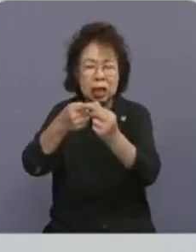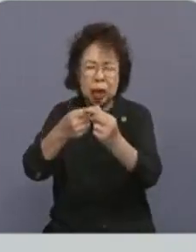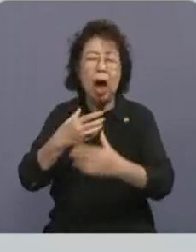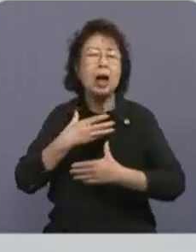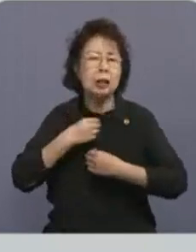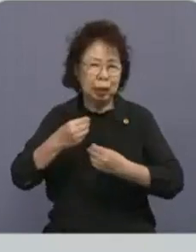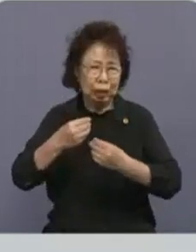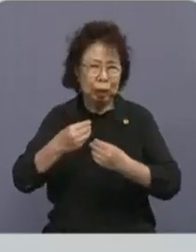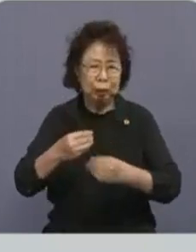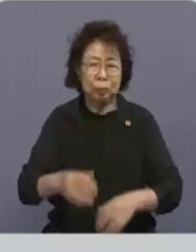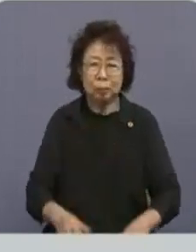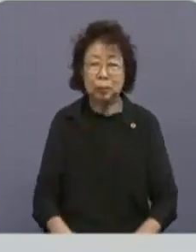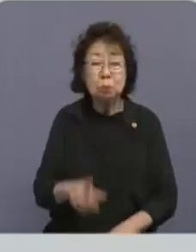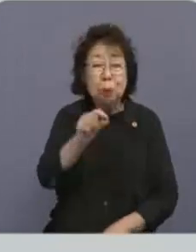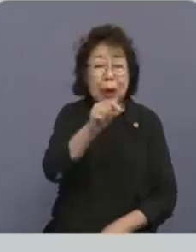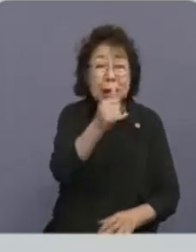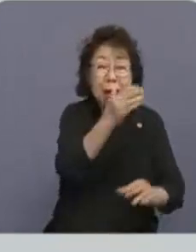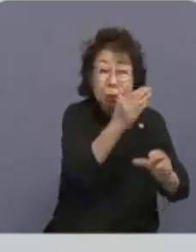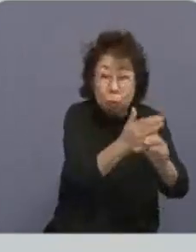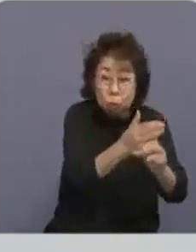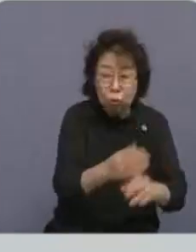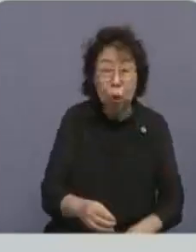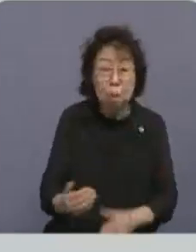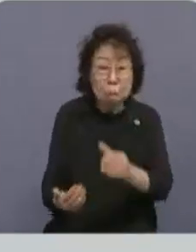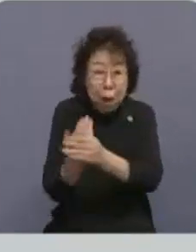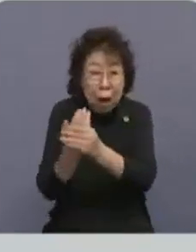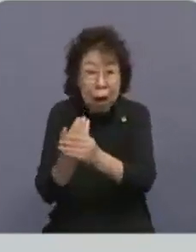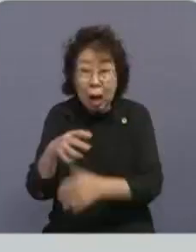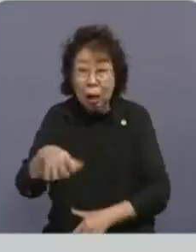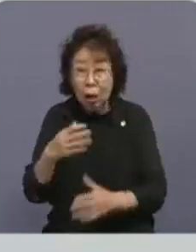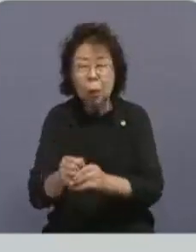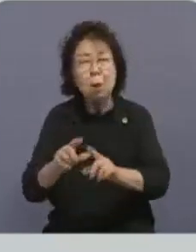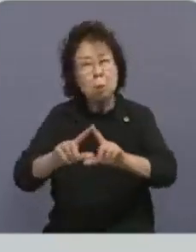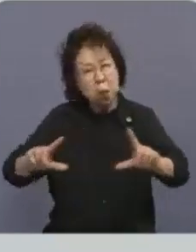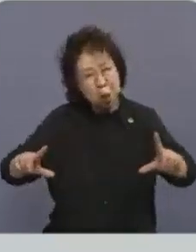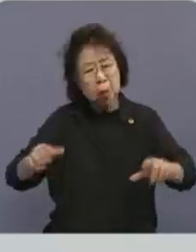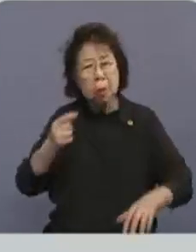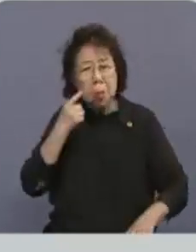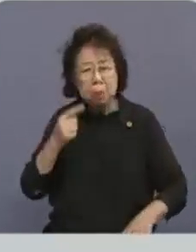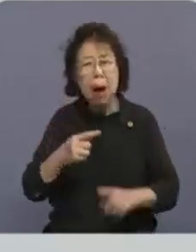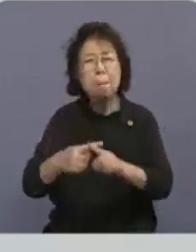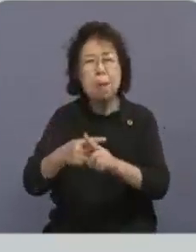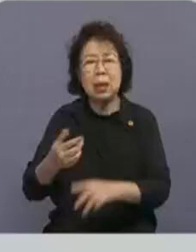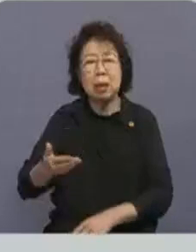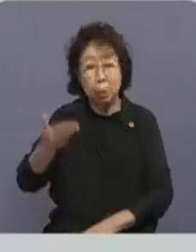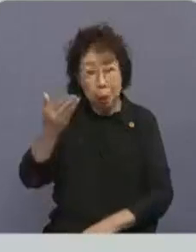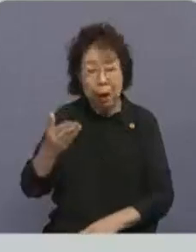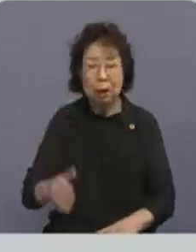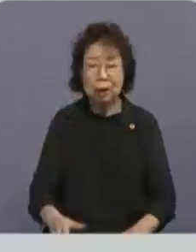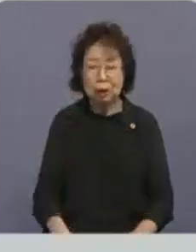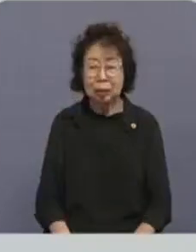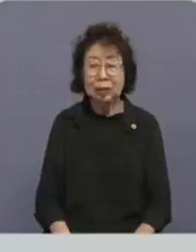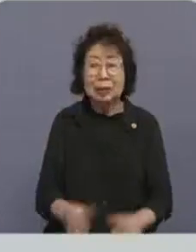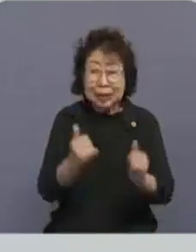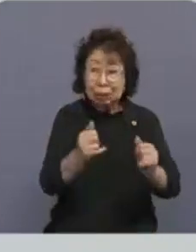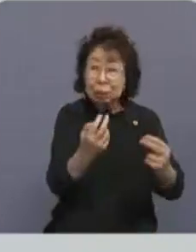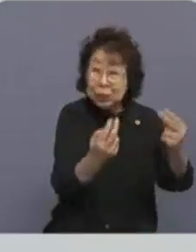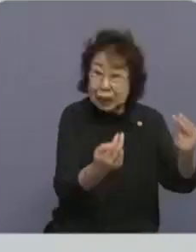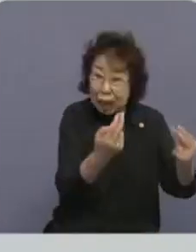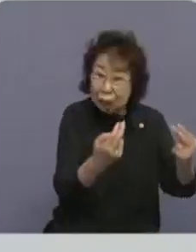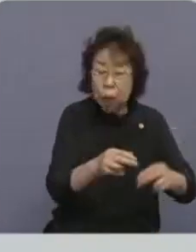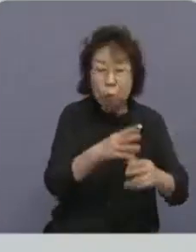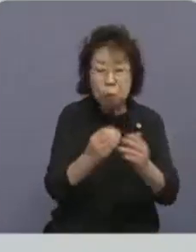가깝습니다. 1만 명당 5대 범죄 발생 건수가 평가 지표의 절반을 차지하고 인구 대비